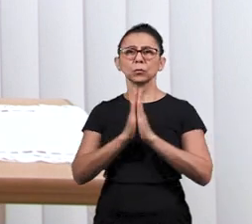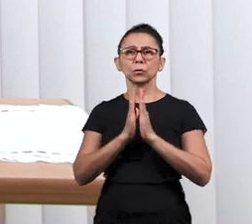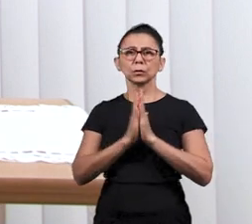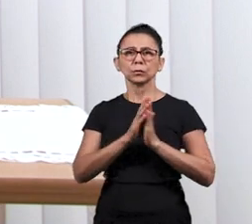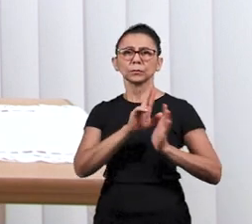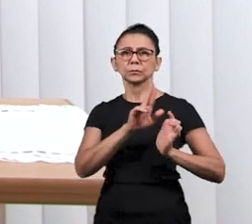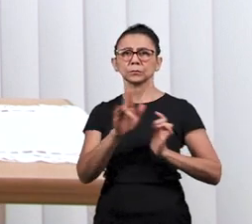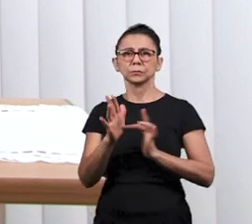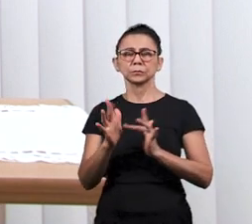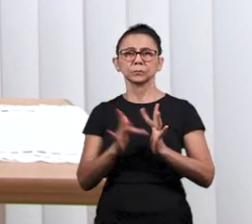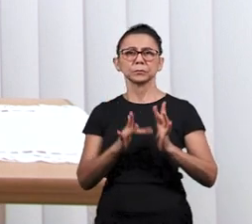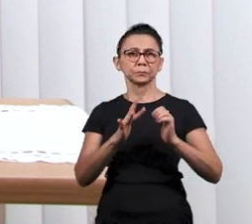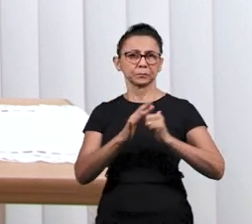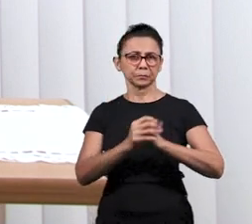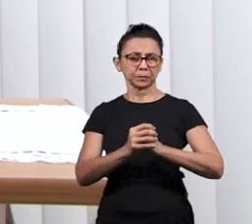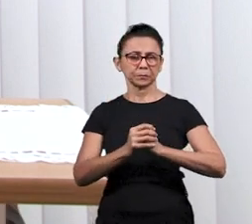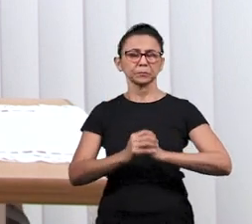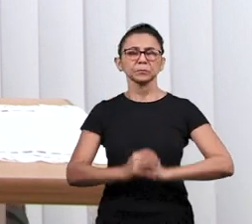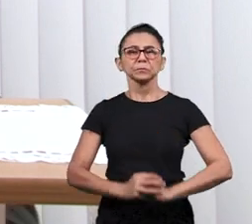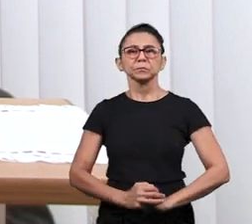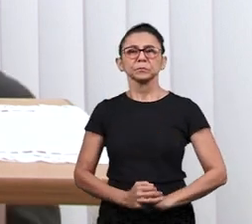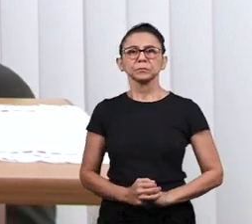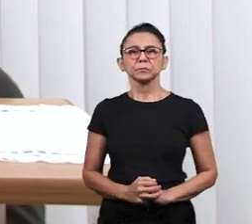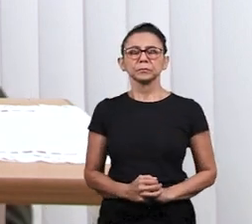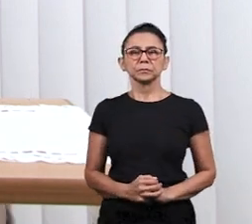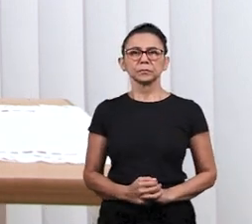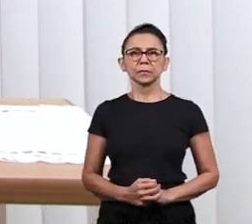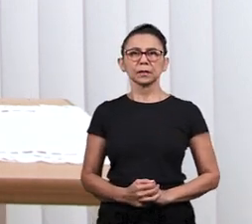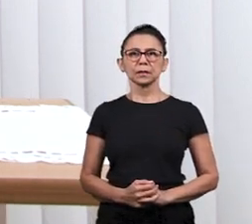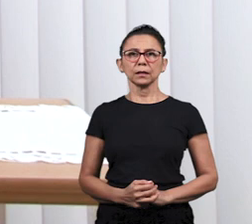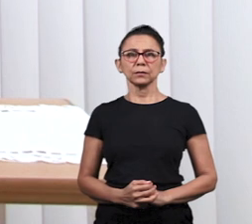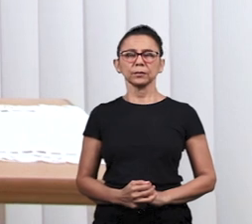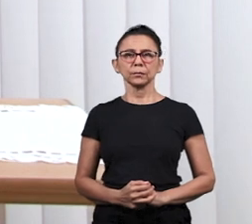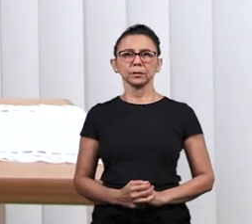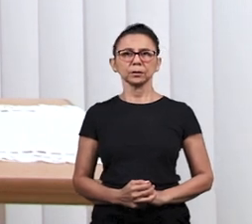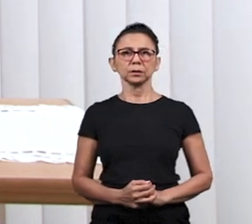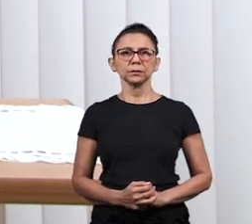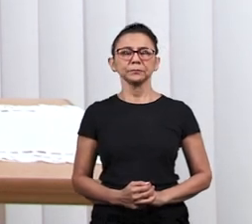благословением. Мы молимся к Тебе во имя Иисуса об этом. Аминь.